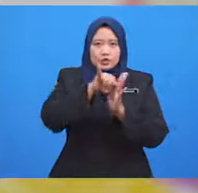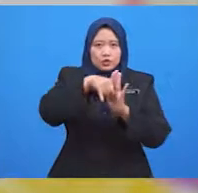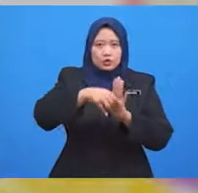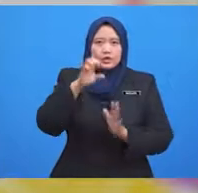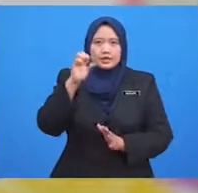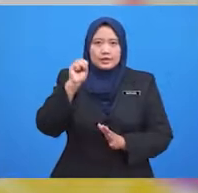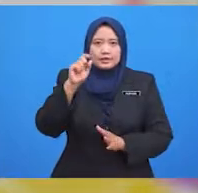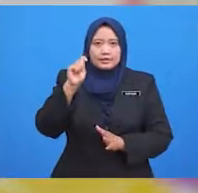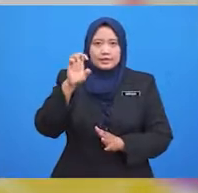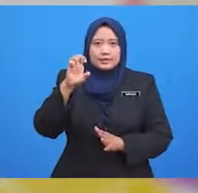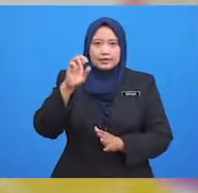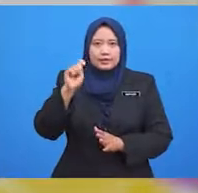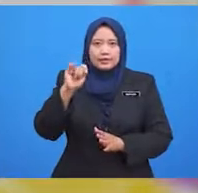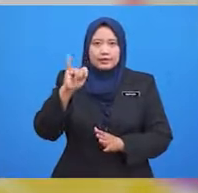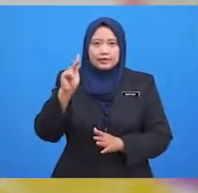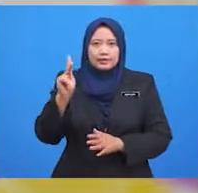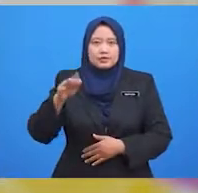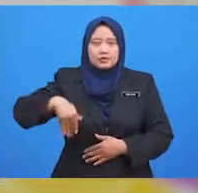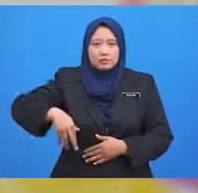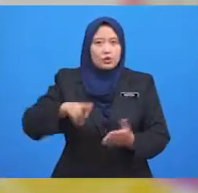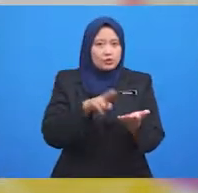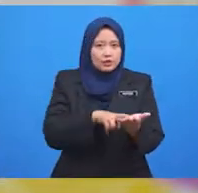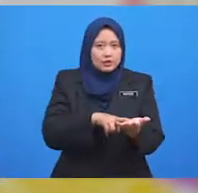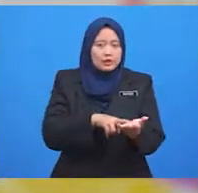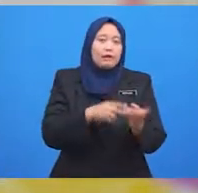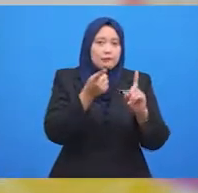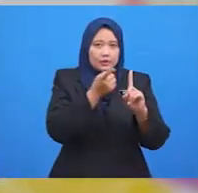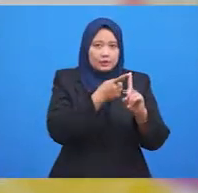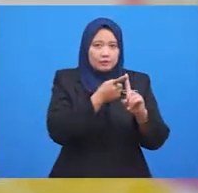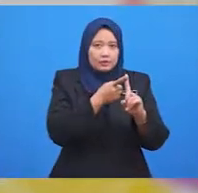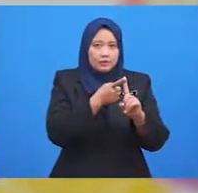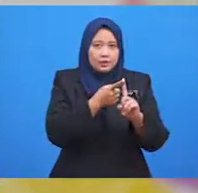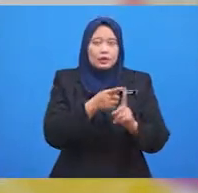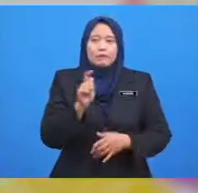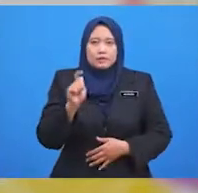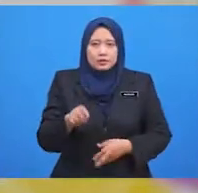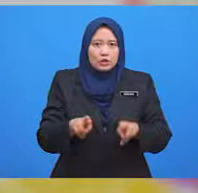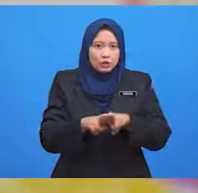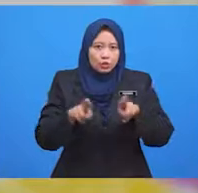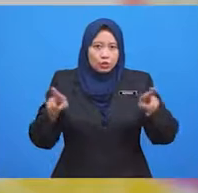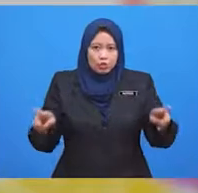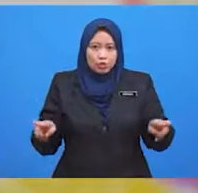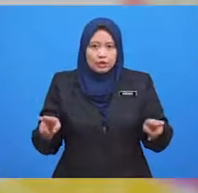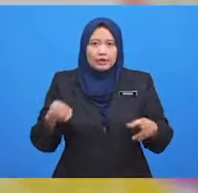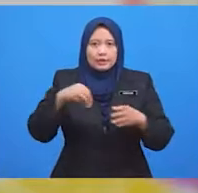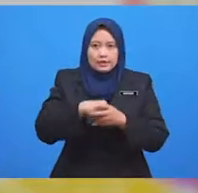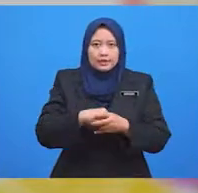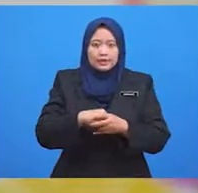rawatan adalah 1. Memastikan ruang salon dalam keadaan selesa dan